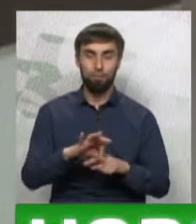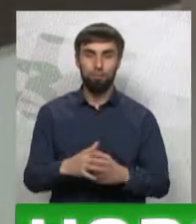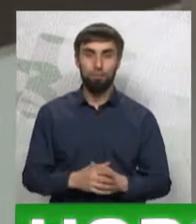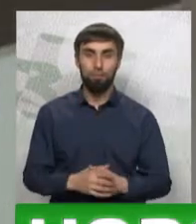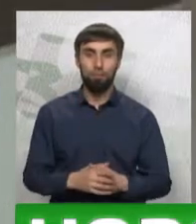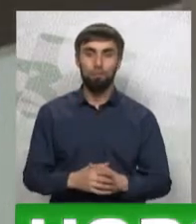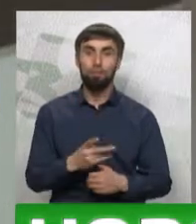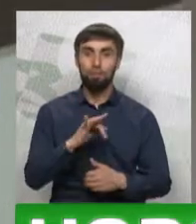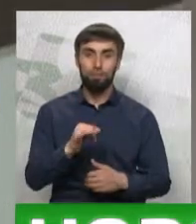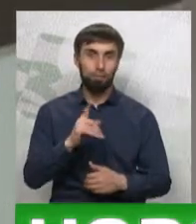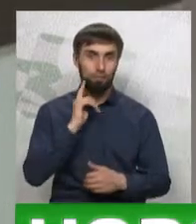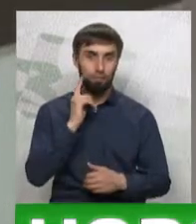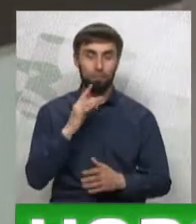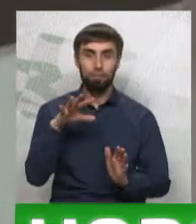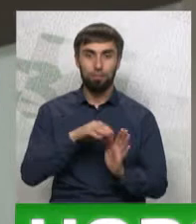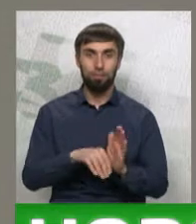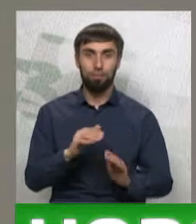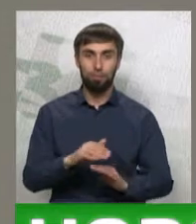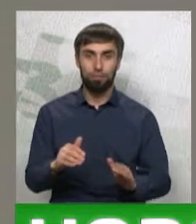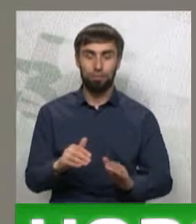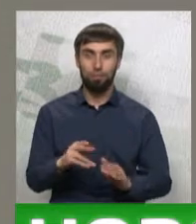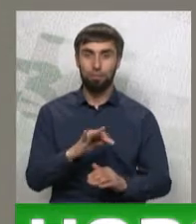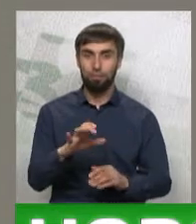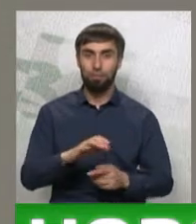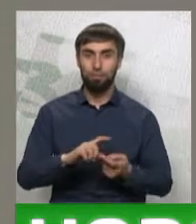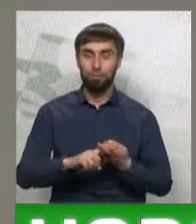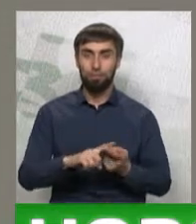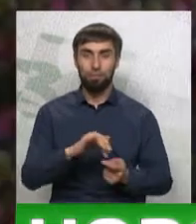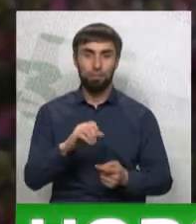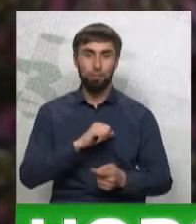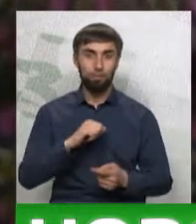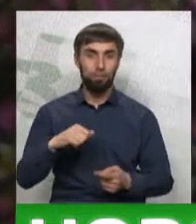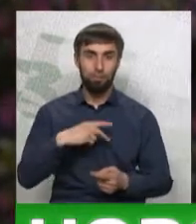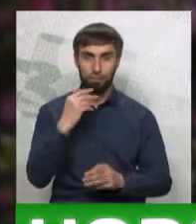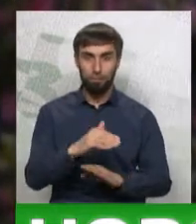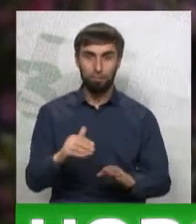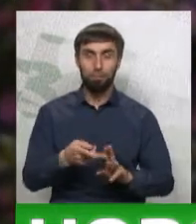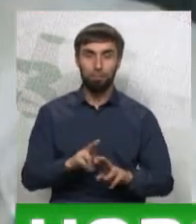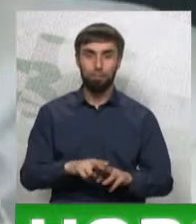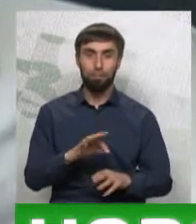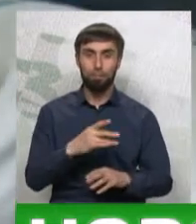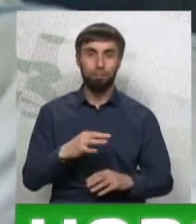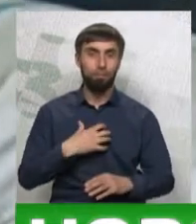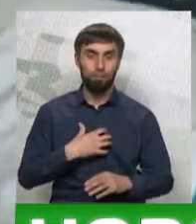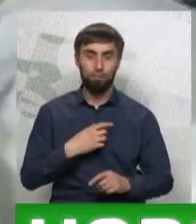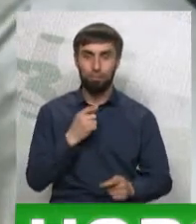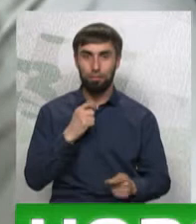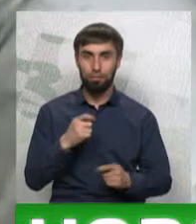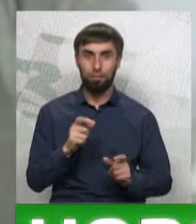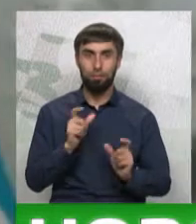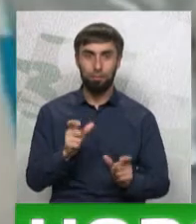но и молодые включая детей к видам заражаются даже самые маленькие поэтому особенно важно соблюдать